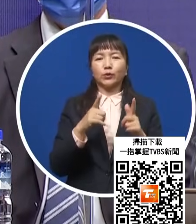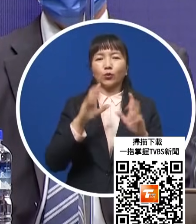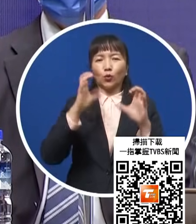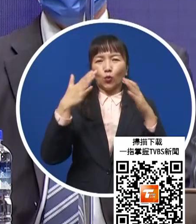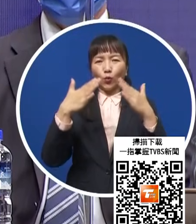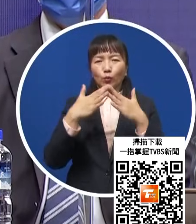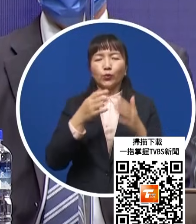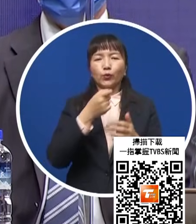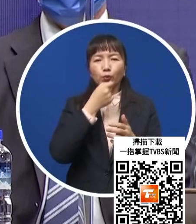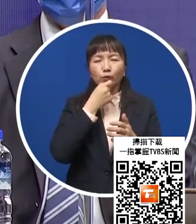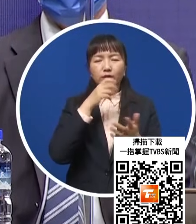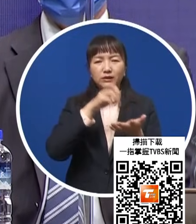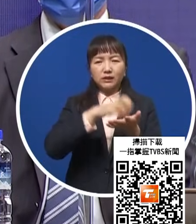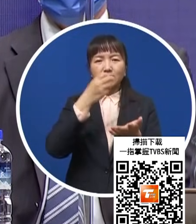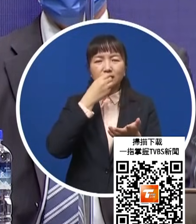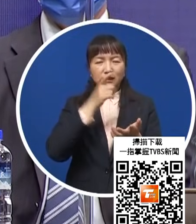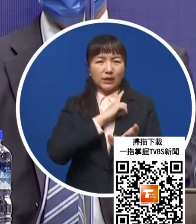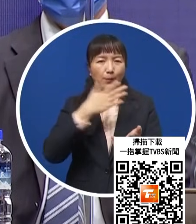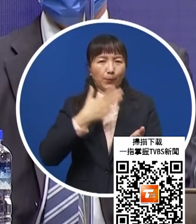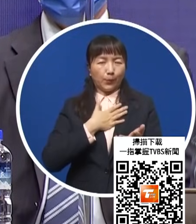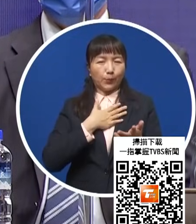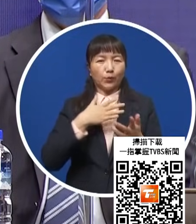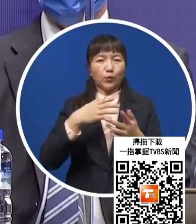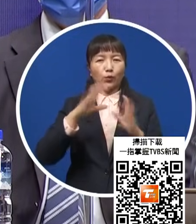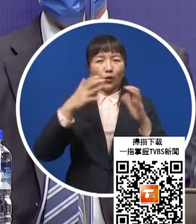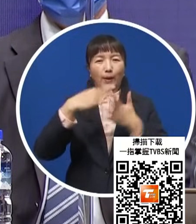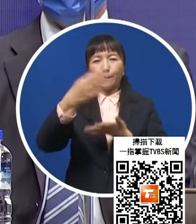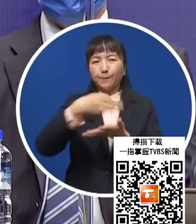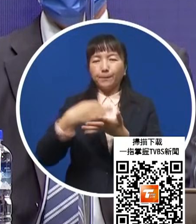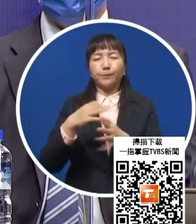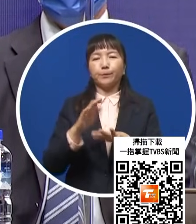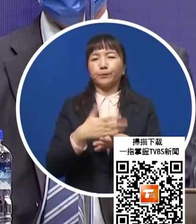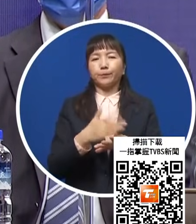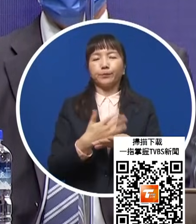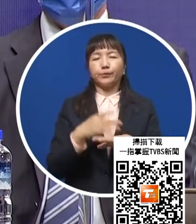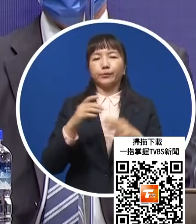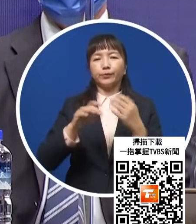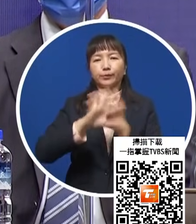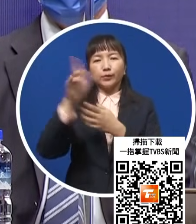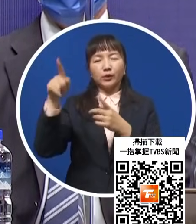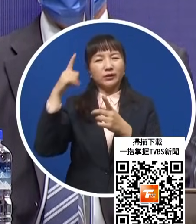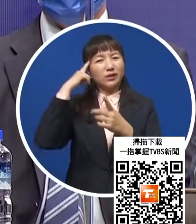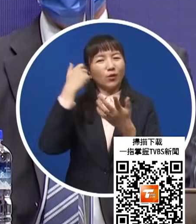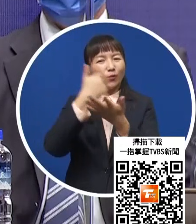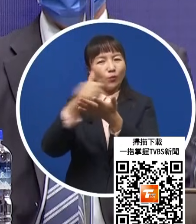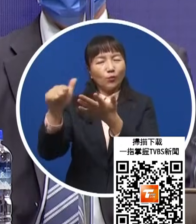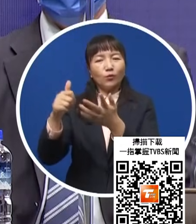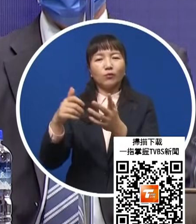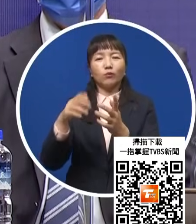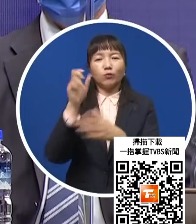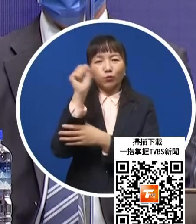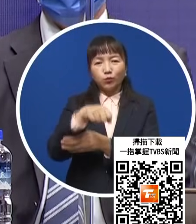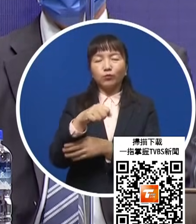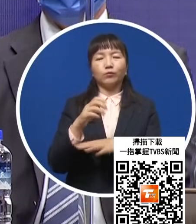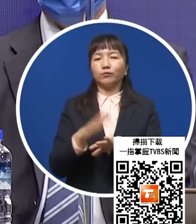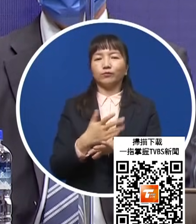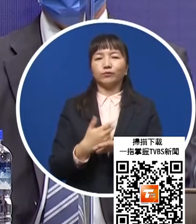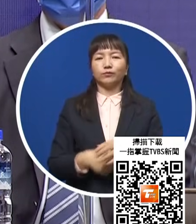让核食在他自己的国家出售，也没有任何国家会让核食进口啊，所以